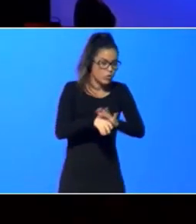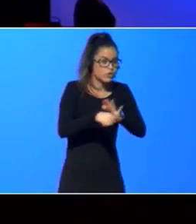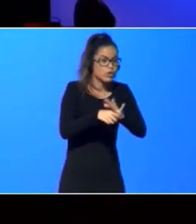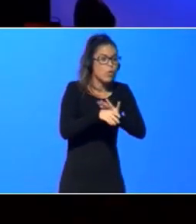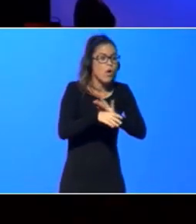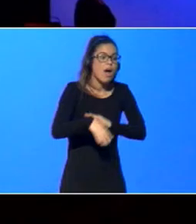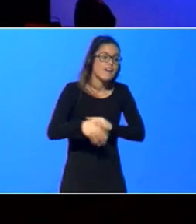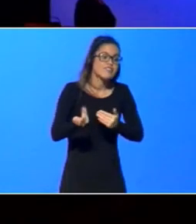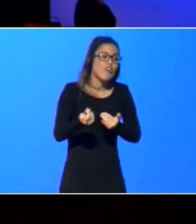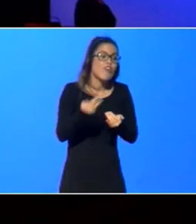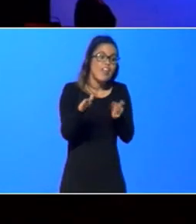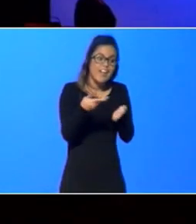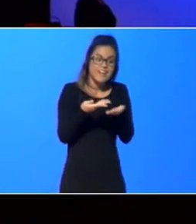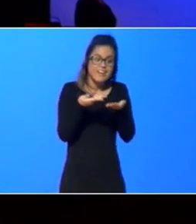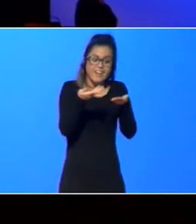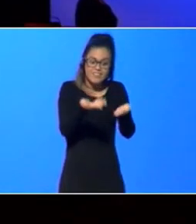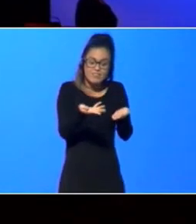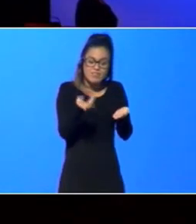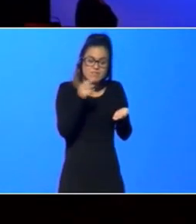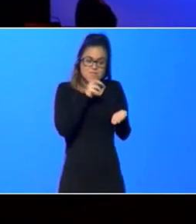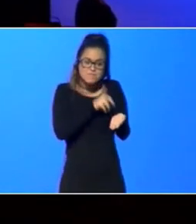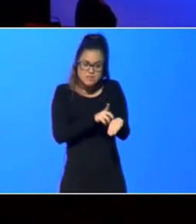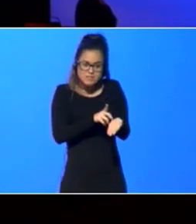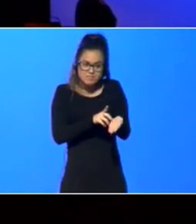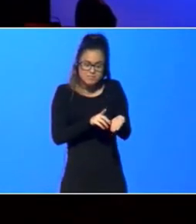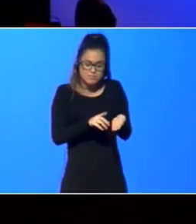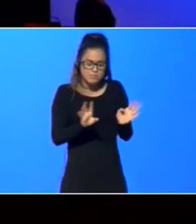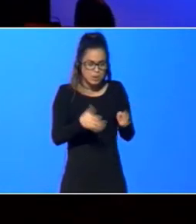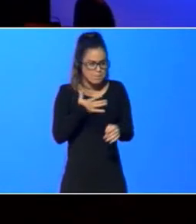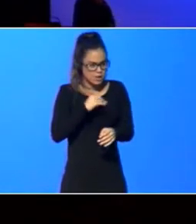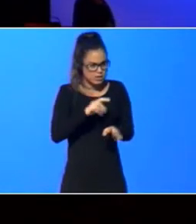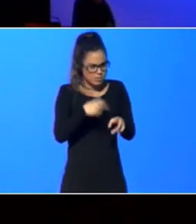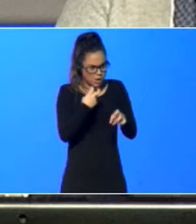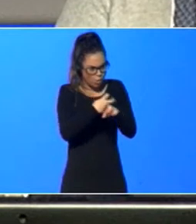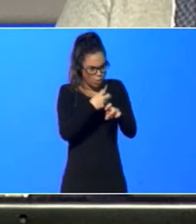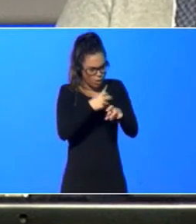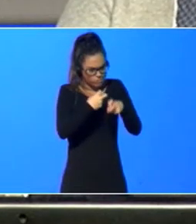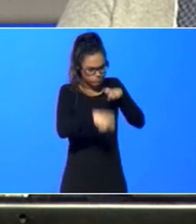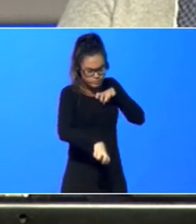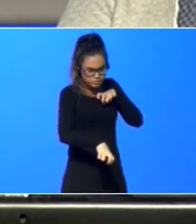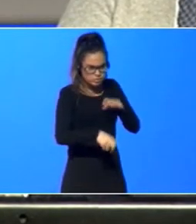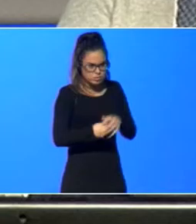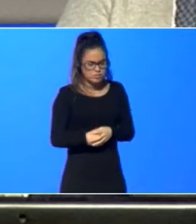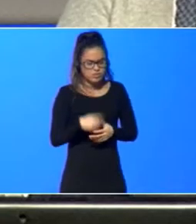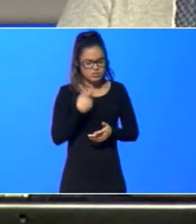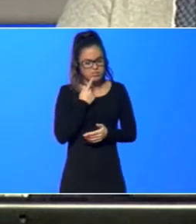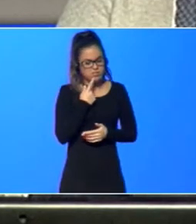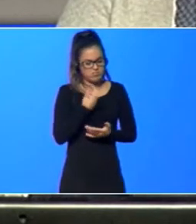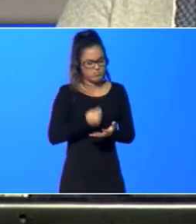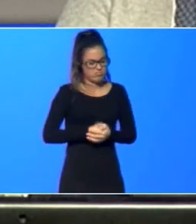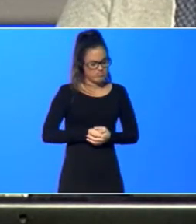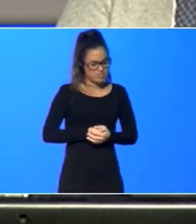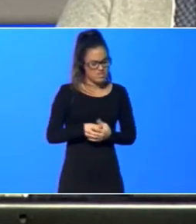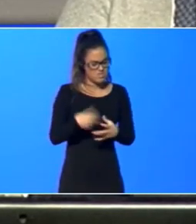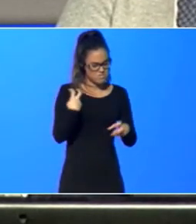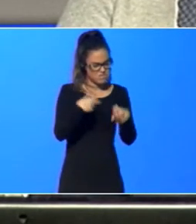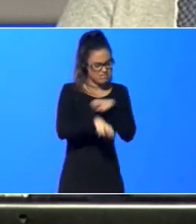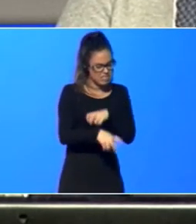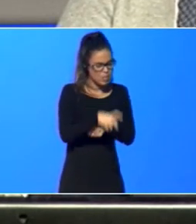ona tokatabe, tokau aldatzu esgintzea egitea. Esaten duzu, zelan joango nazni ezgintzearekin